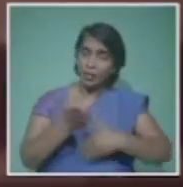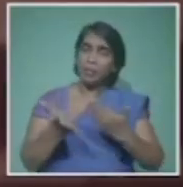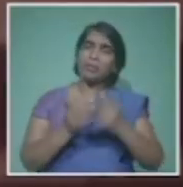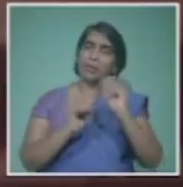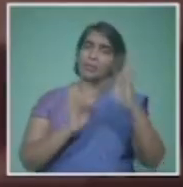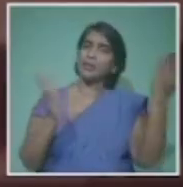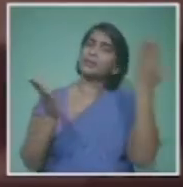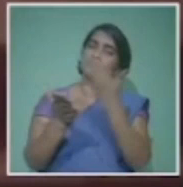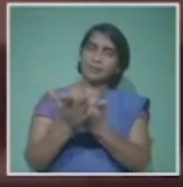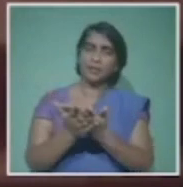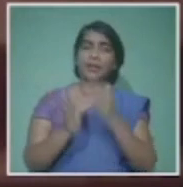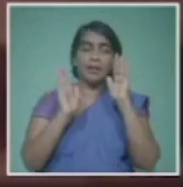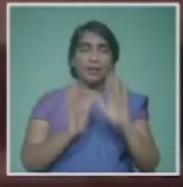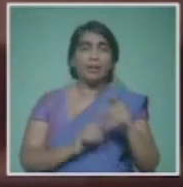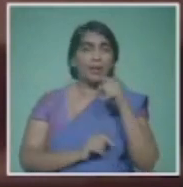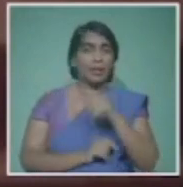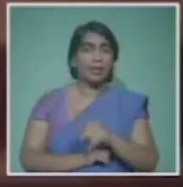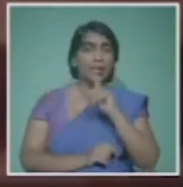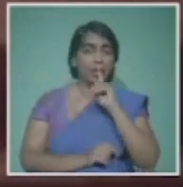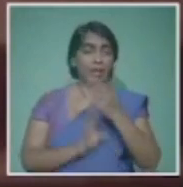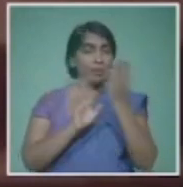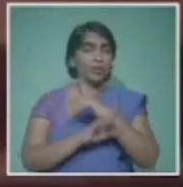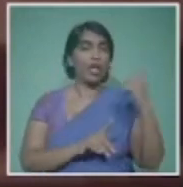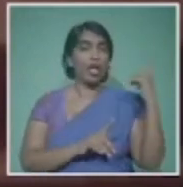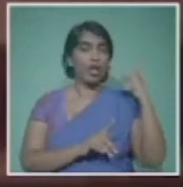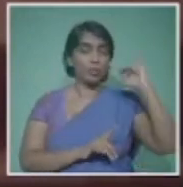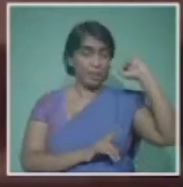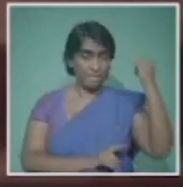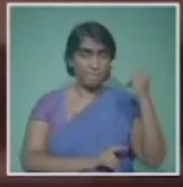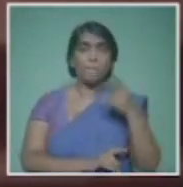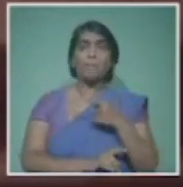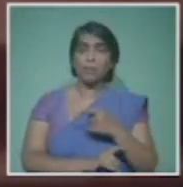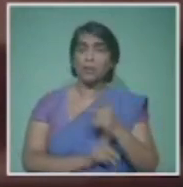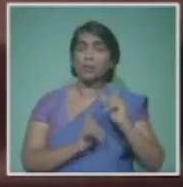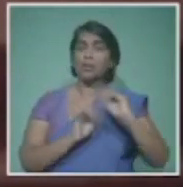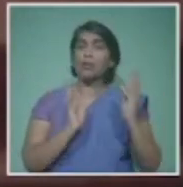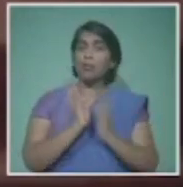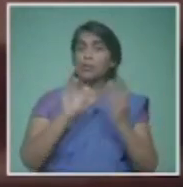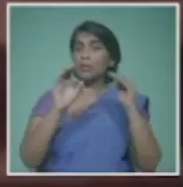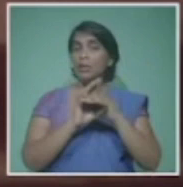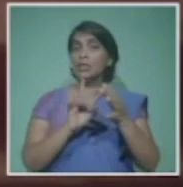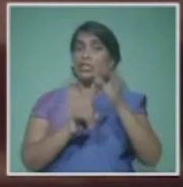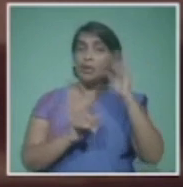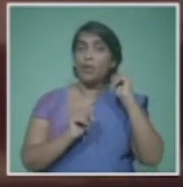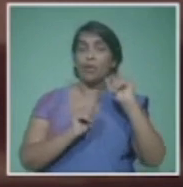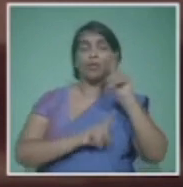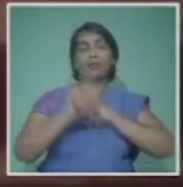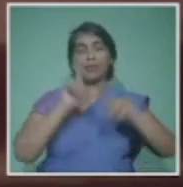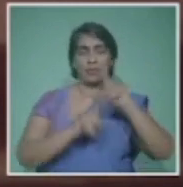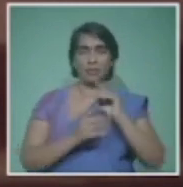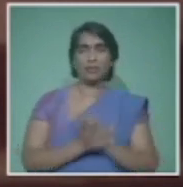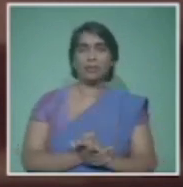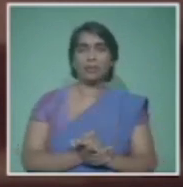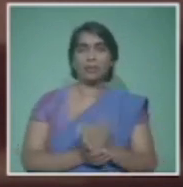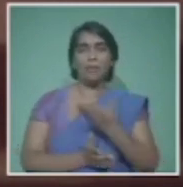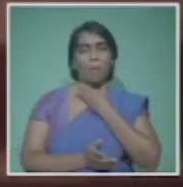සභාගත කරන්න. නමුත් ඔබතුමා මෙතන කියනවා හිටපු හමුදා ප්‍රධානියේ එයා අගමැති වෙන හැටි ජනාධිපති වෙන හැටි කතා කරාලු එදා.